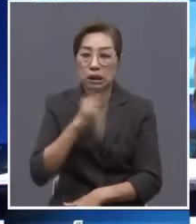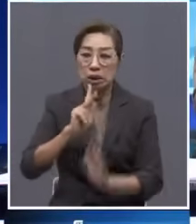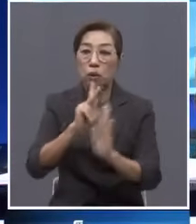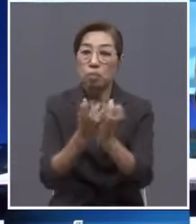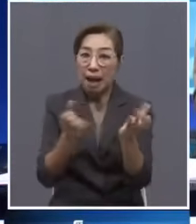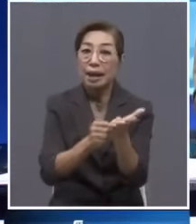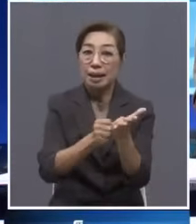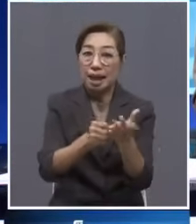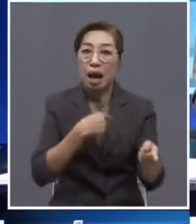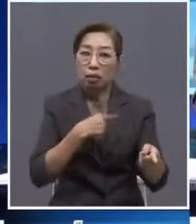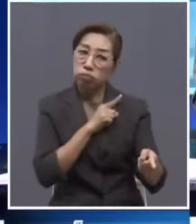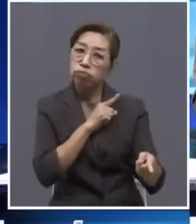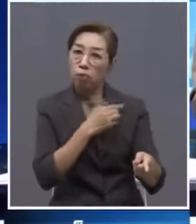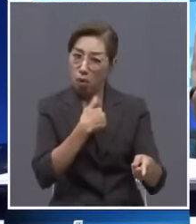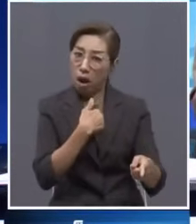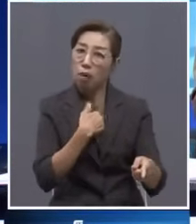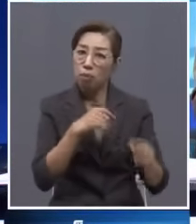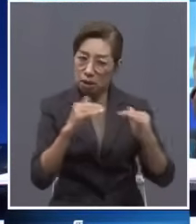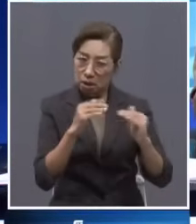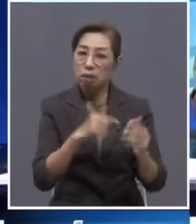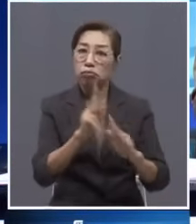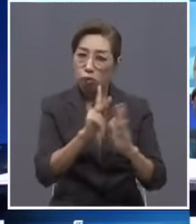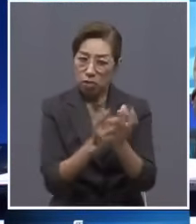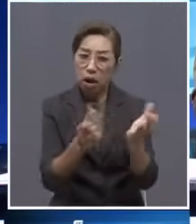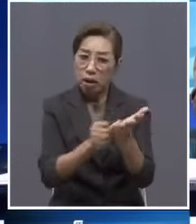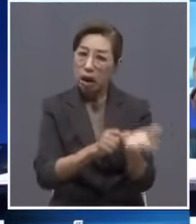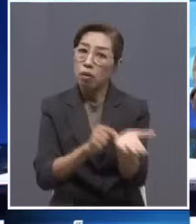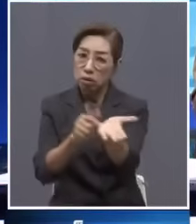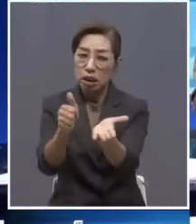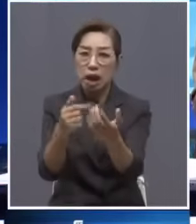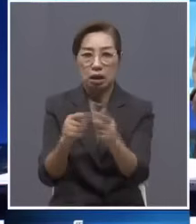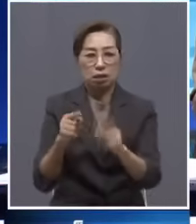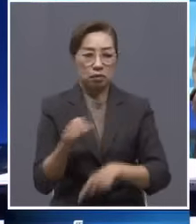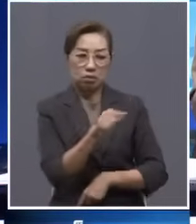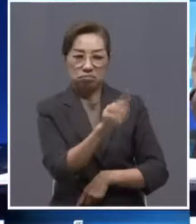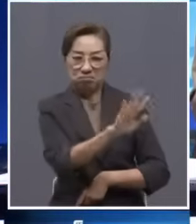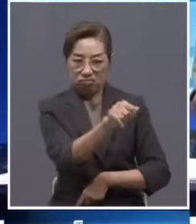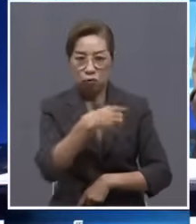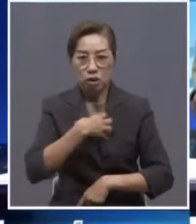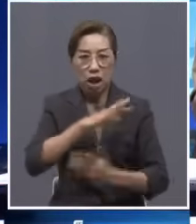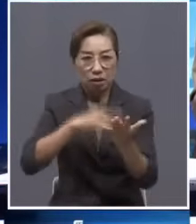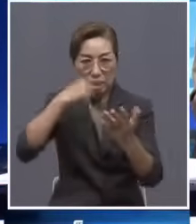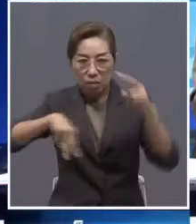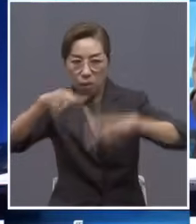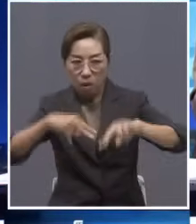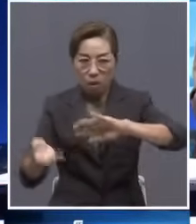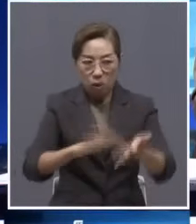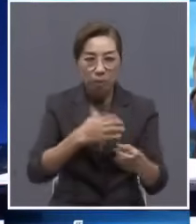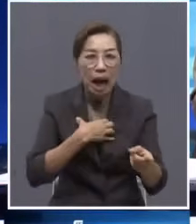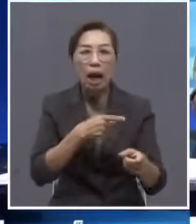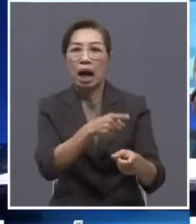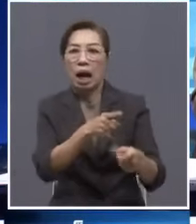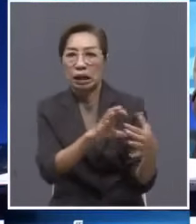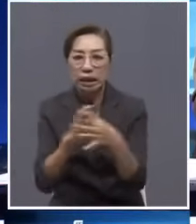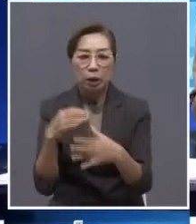หมายแต่ฝ่ายนึงที่มองว่าไม่น่ารอดเขาก็มองว่าการแก้กฎหมายแต่ดูเหมือนมีเจตนาล้มล้างการปกครองเนี่ยก็อาจจะเข้าขายเรื่องนี้เหมือนกันเพราะ